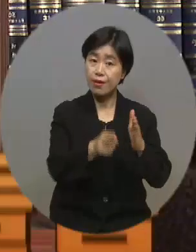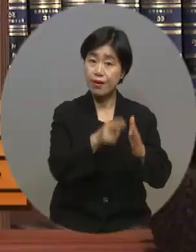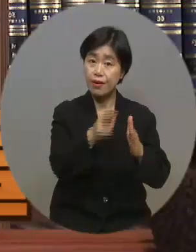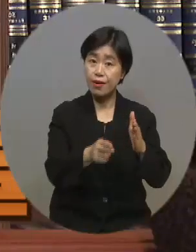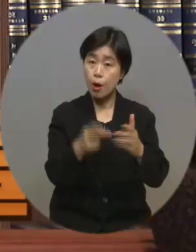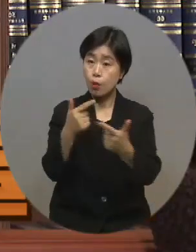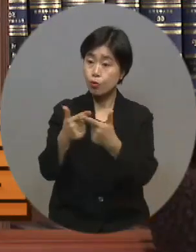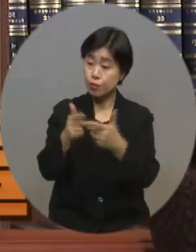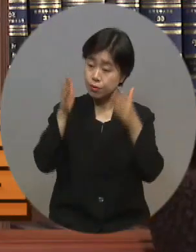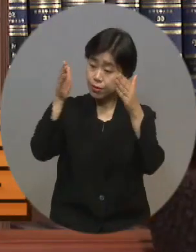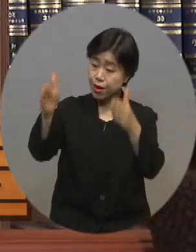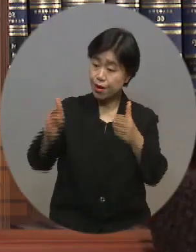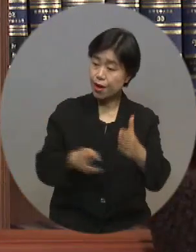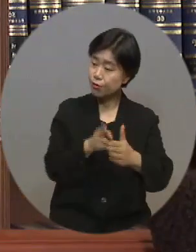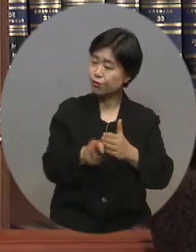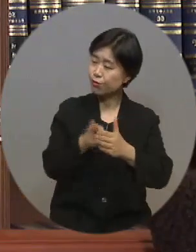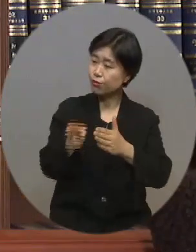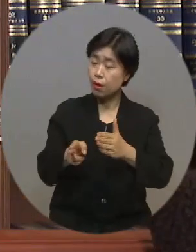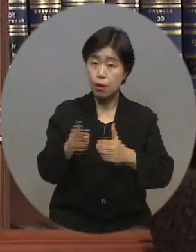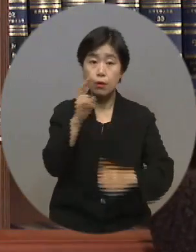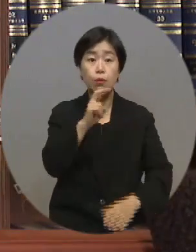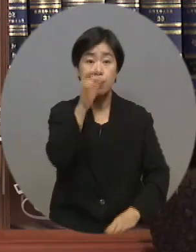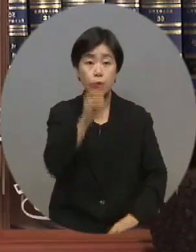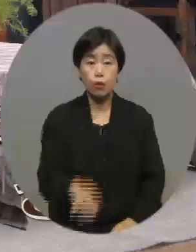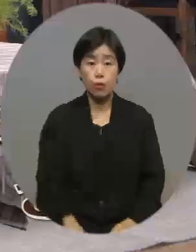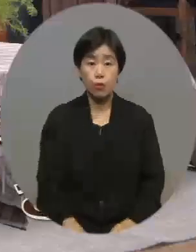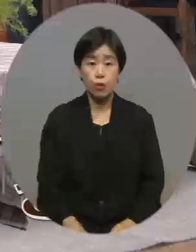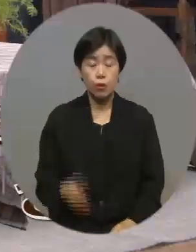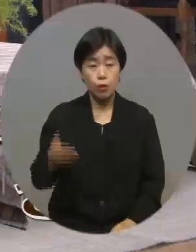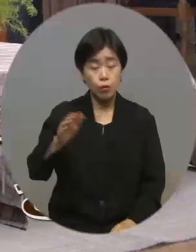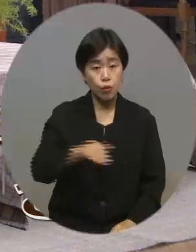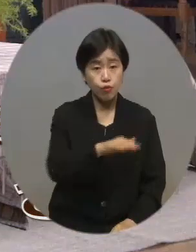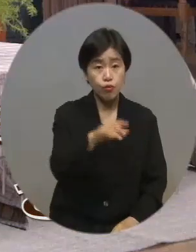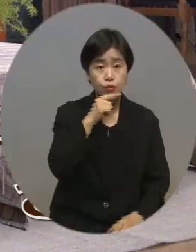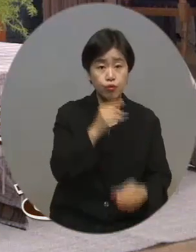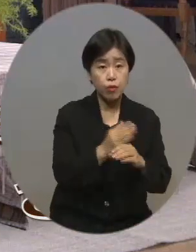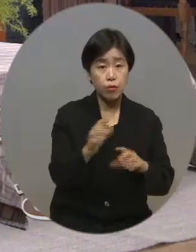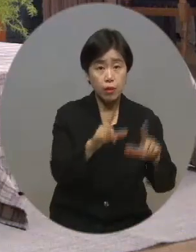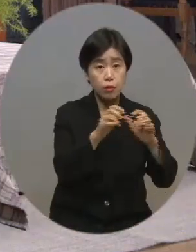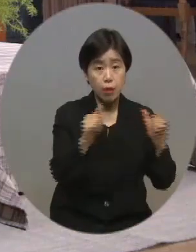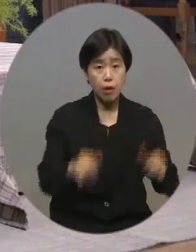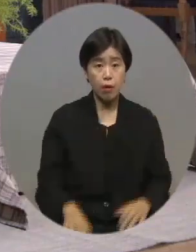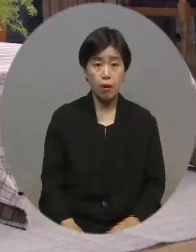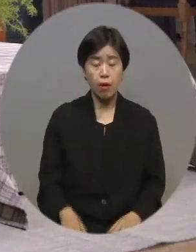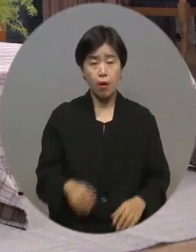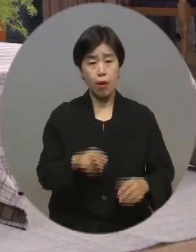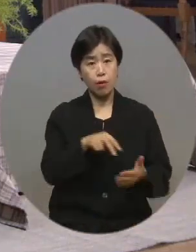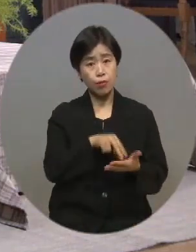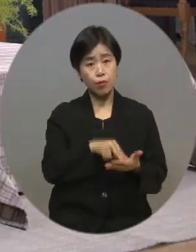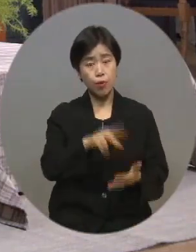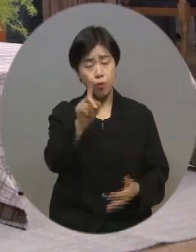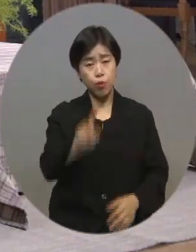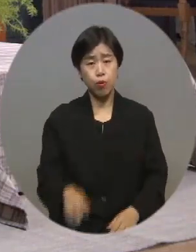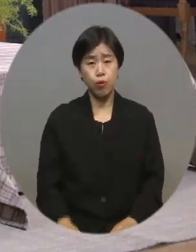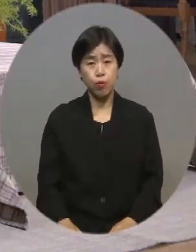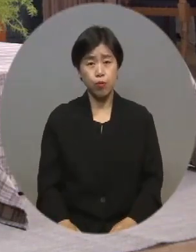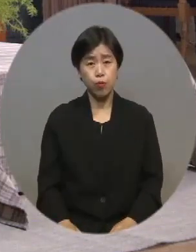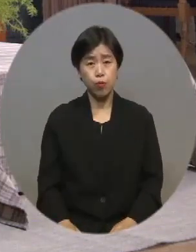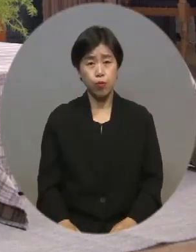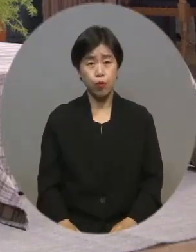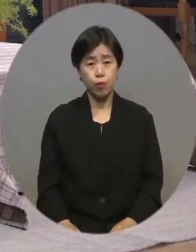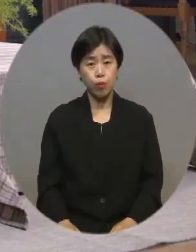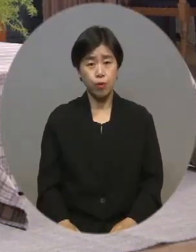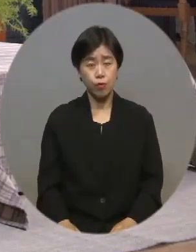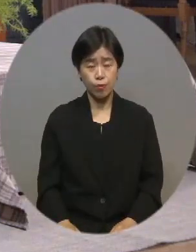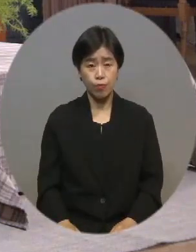있어요. 그러면 우리 입장에서는 아니 뭐지? 야, 쟤 뭐 군대나 갔다 왔어? 이렇게 막 말씀 장담- 가려서 하세요. 아니, 그러니까 지금 북한